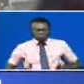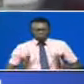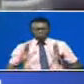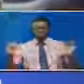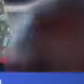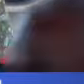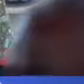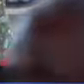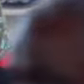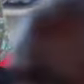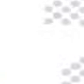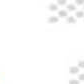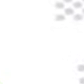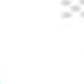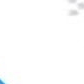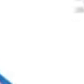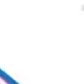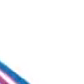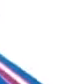Salaam.